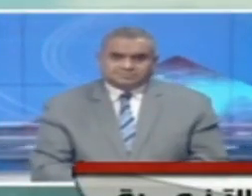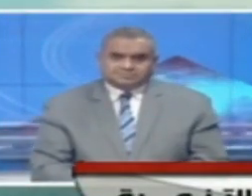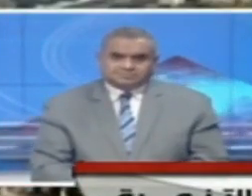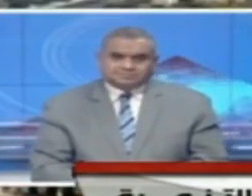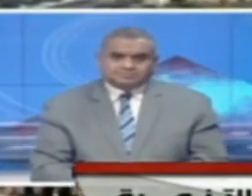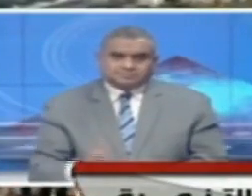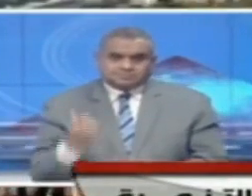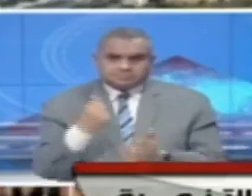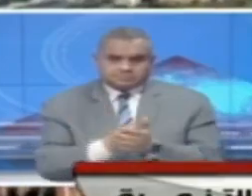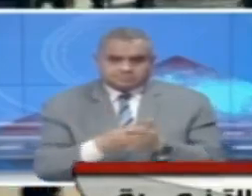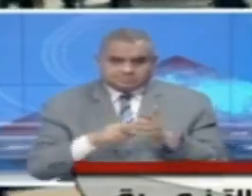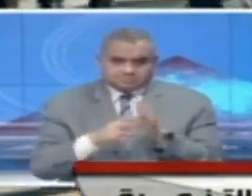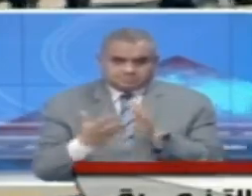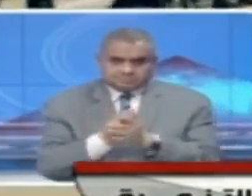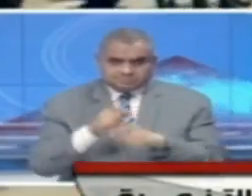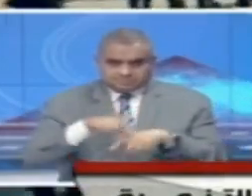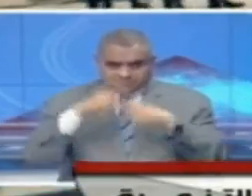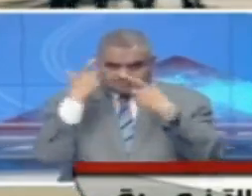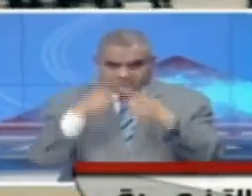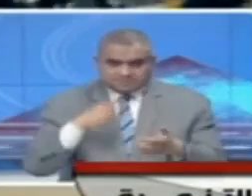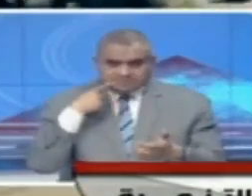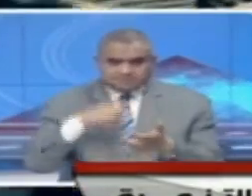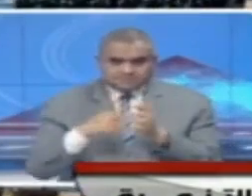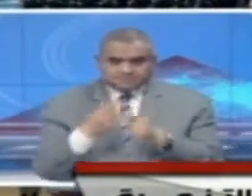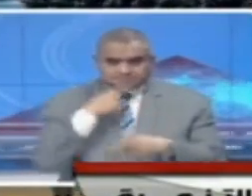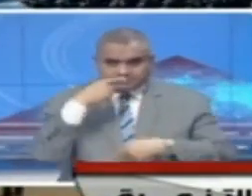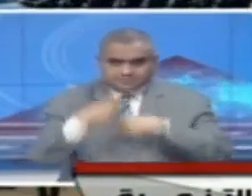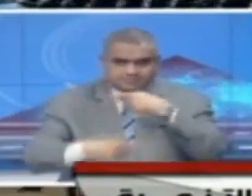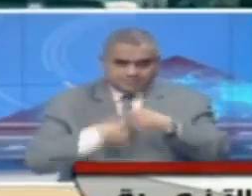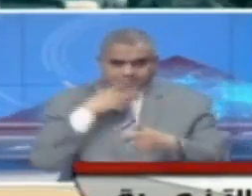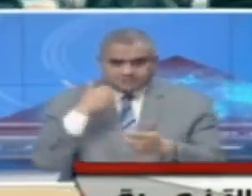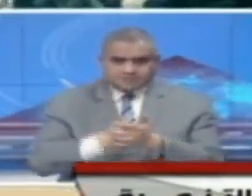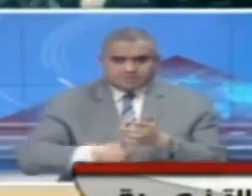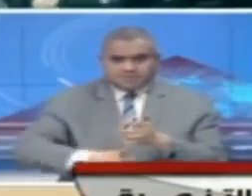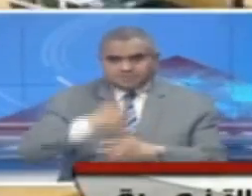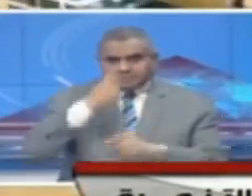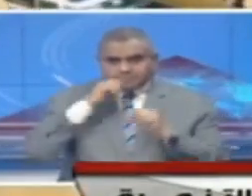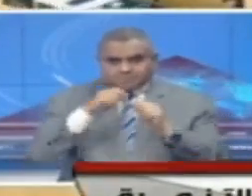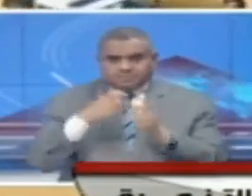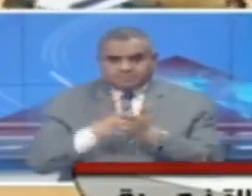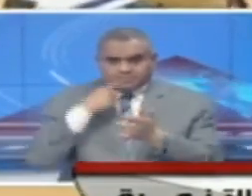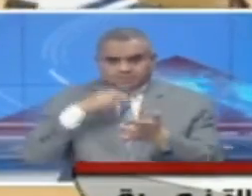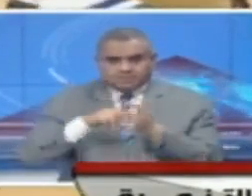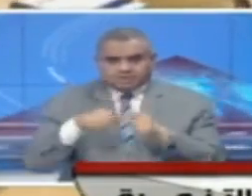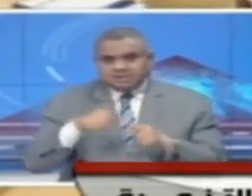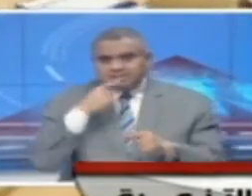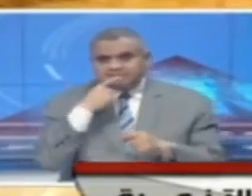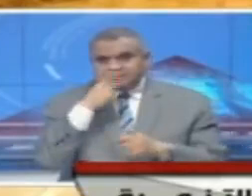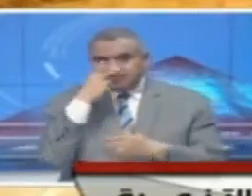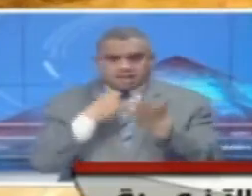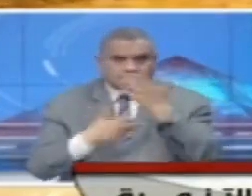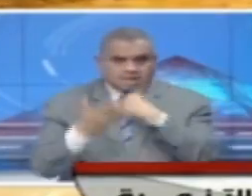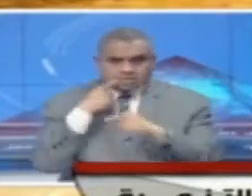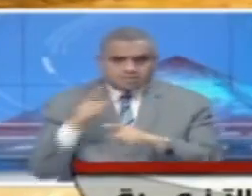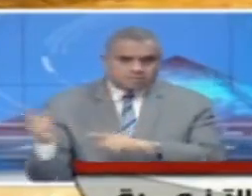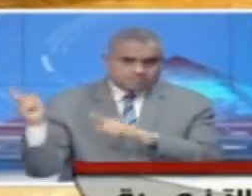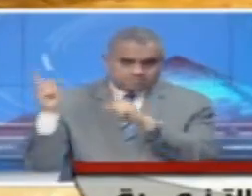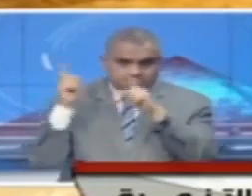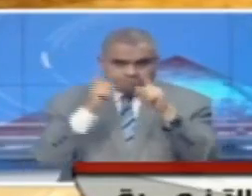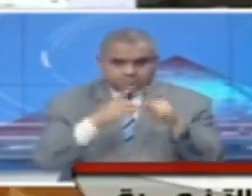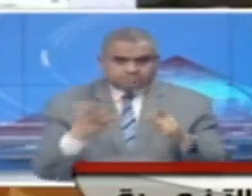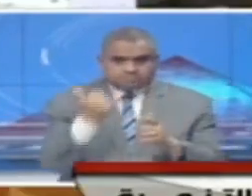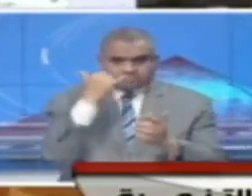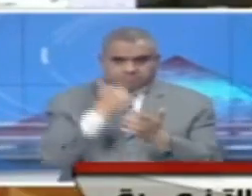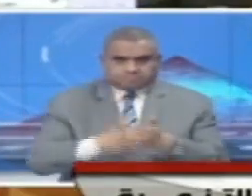مناخ الأمن والاستقرار الذي كان نتاج جهود أمنية لرجال الشرطة على مدار أعوام هو الذي قاد